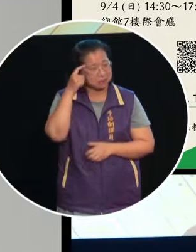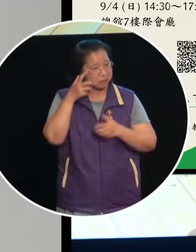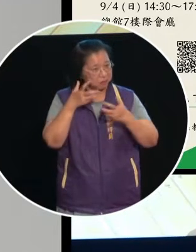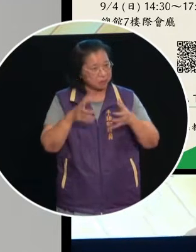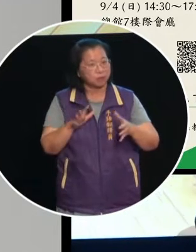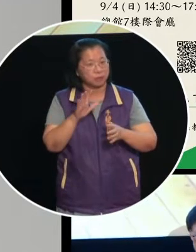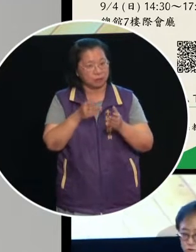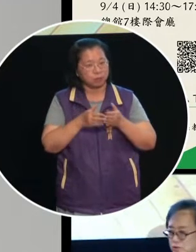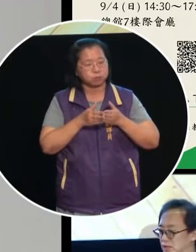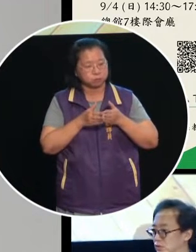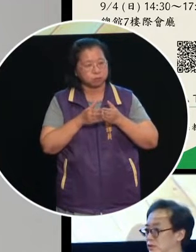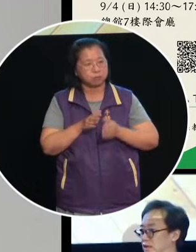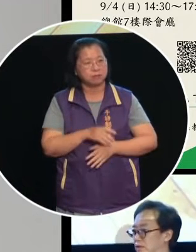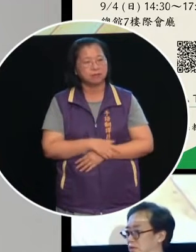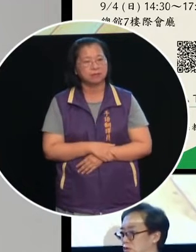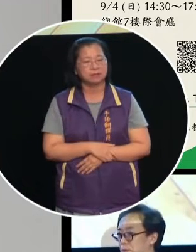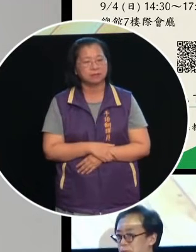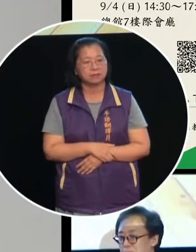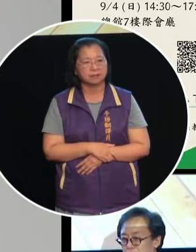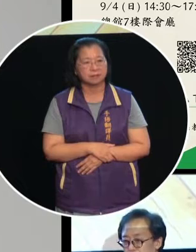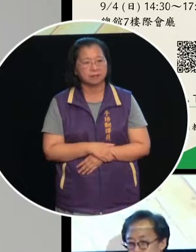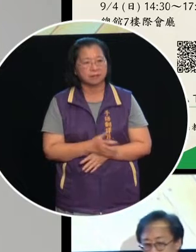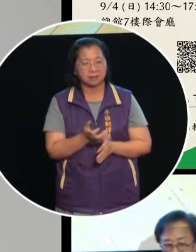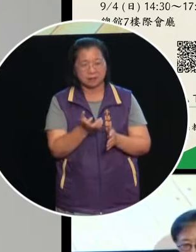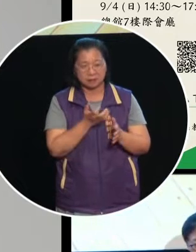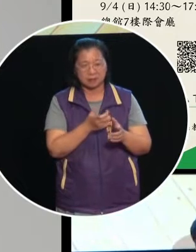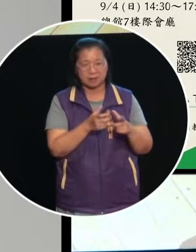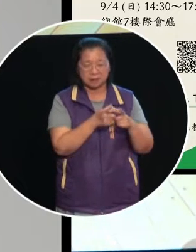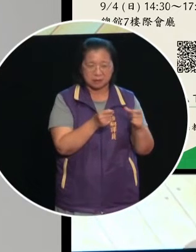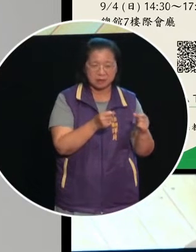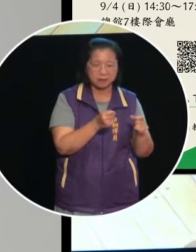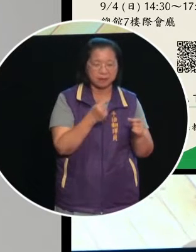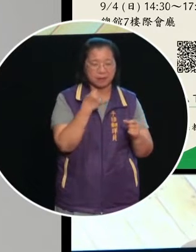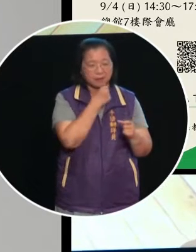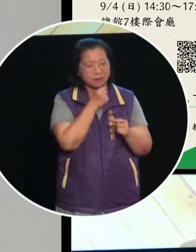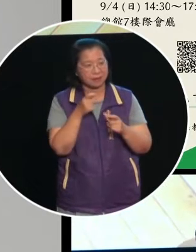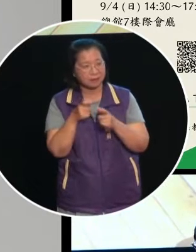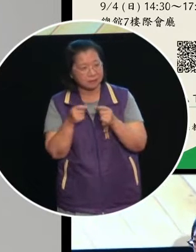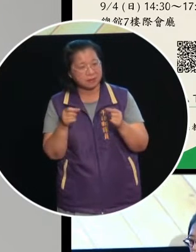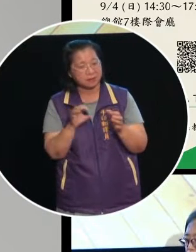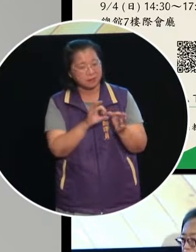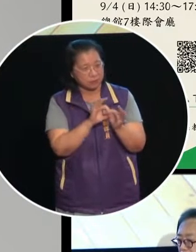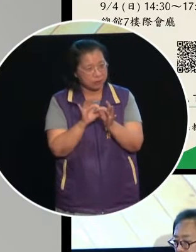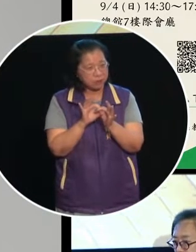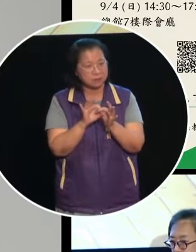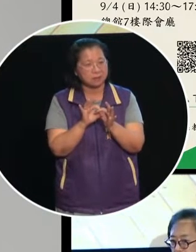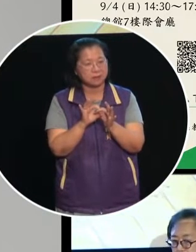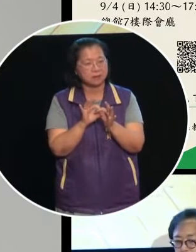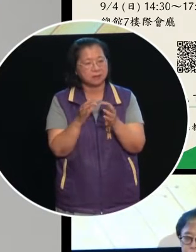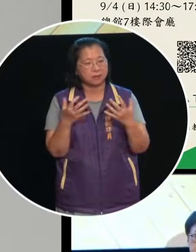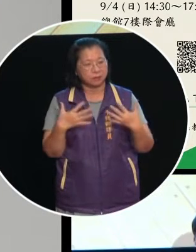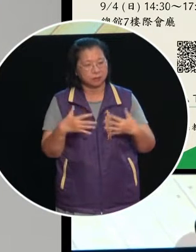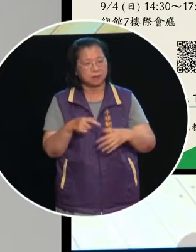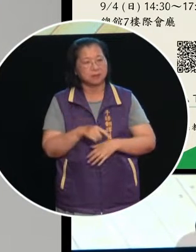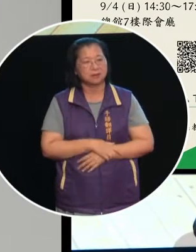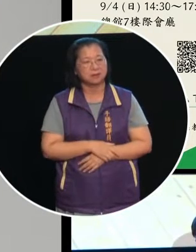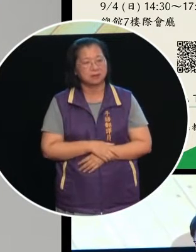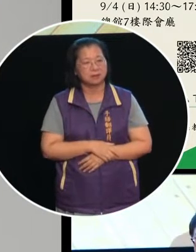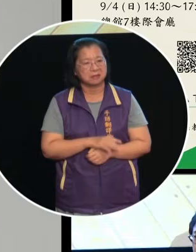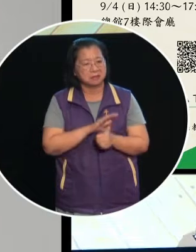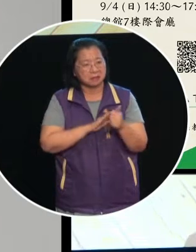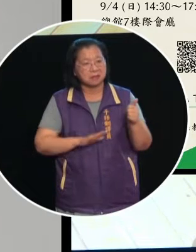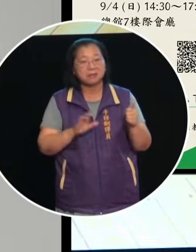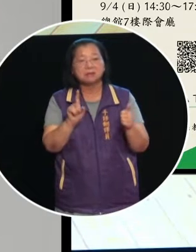过只是针对日本问题，还有台日关系下面，我觉得引起的影响